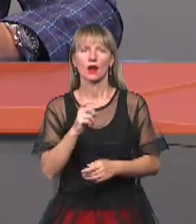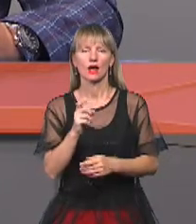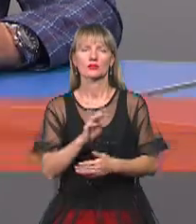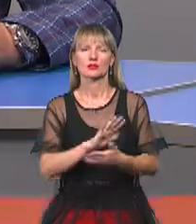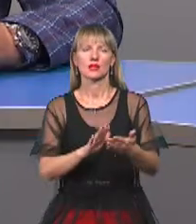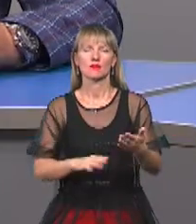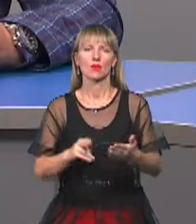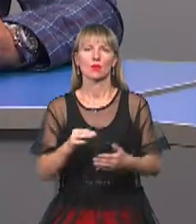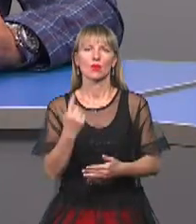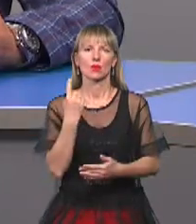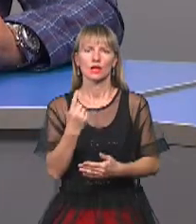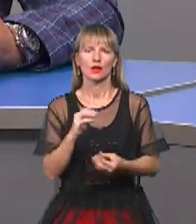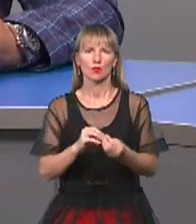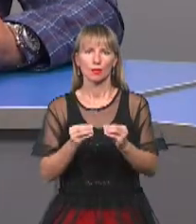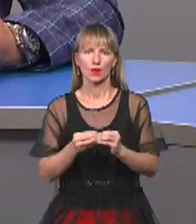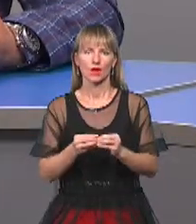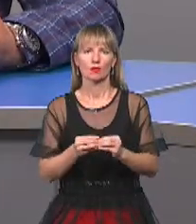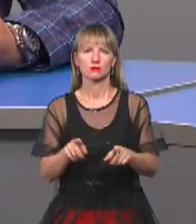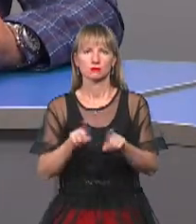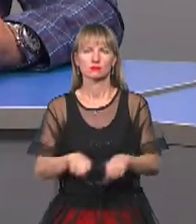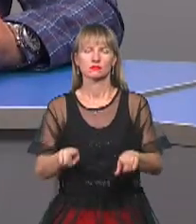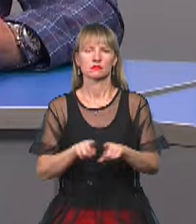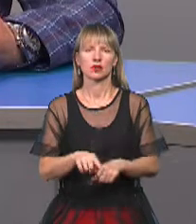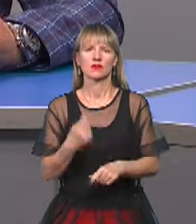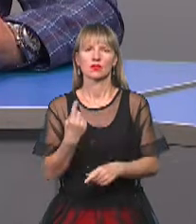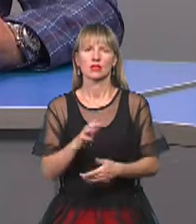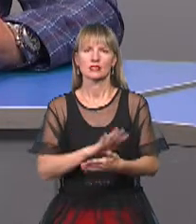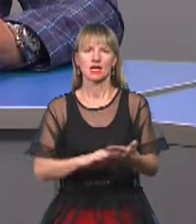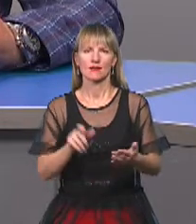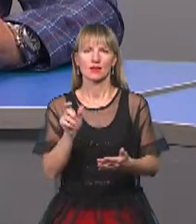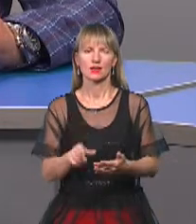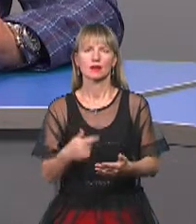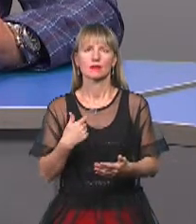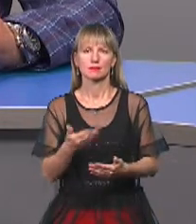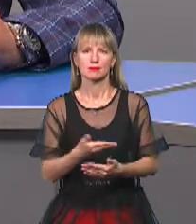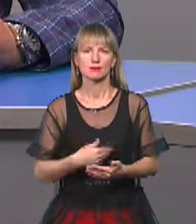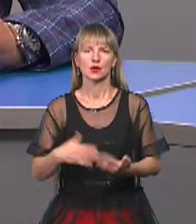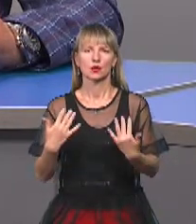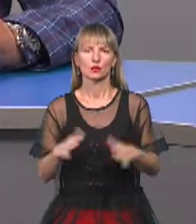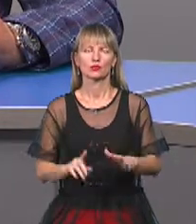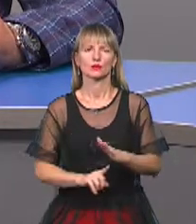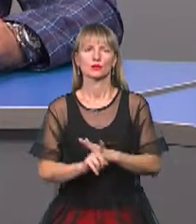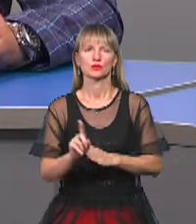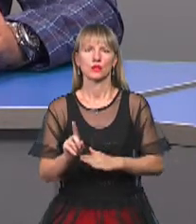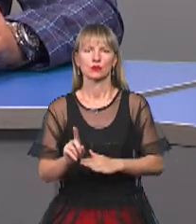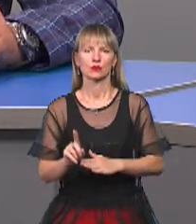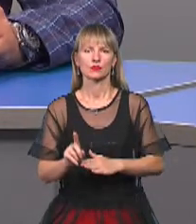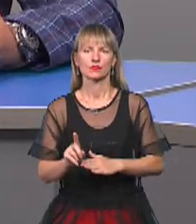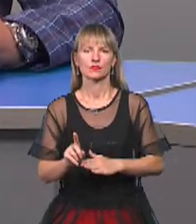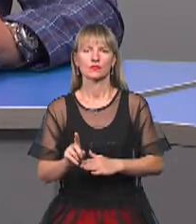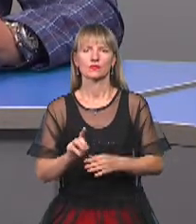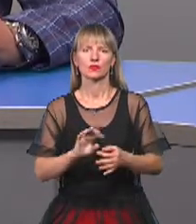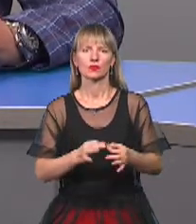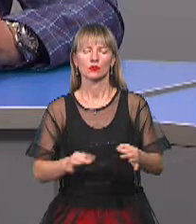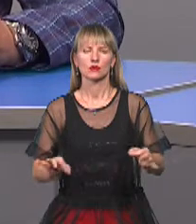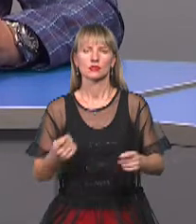по тої, по однієї проблемі, да, від того чи іншого заявника, ми вже вступаємо в